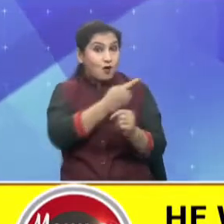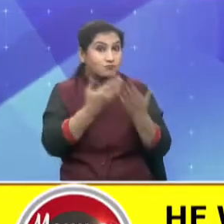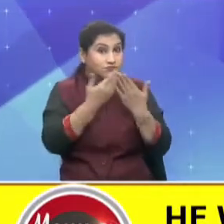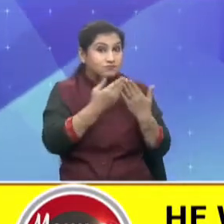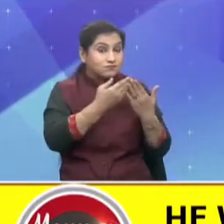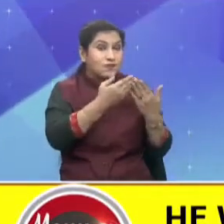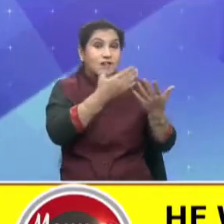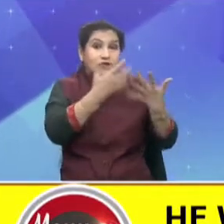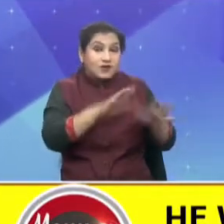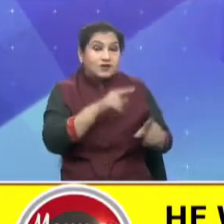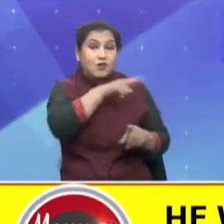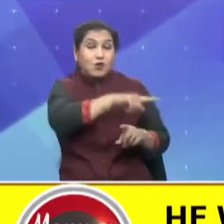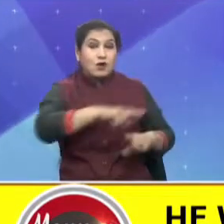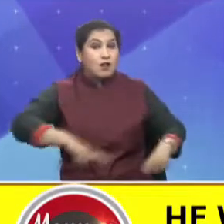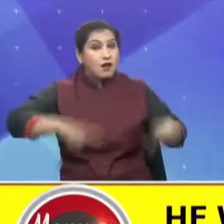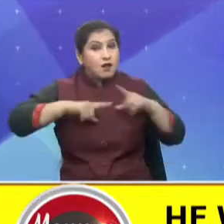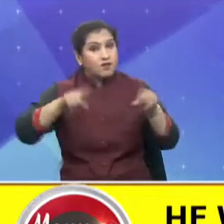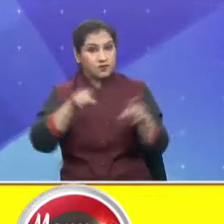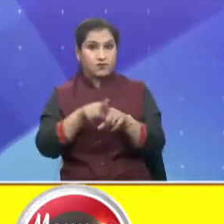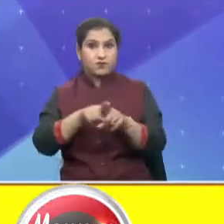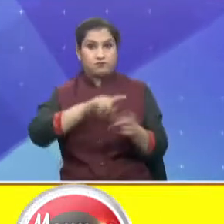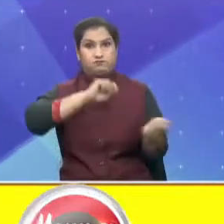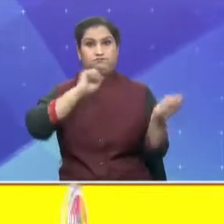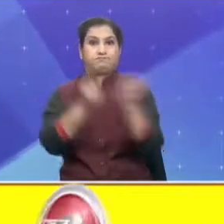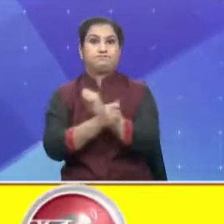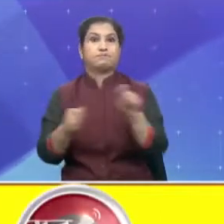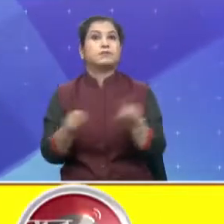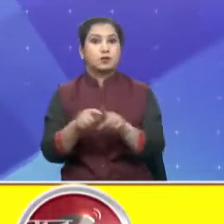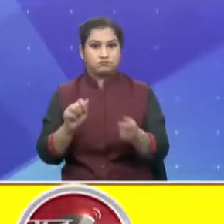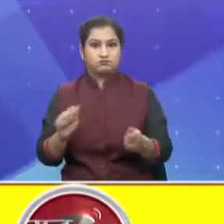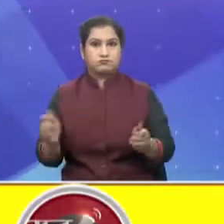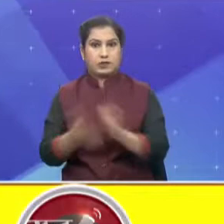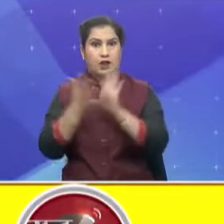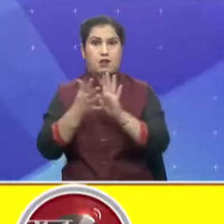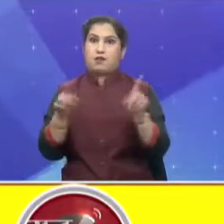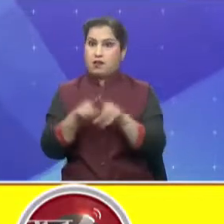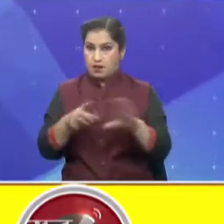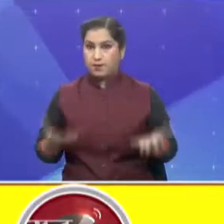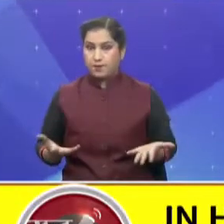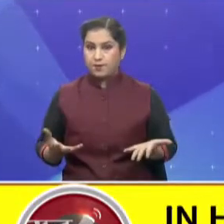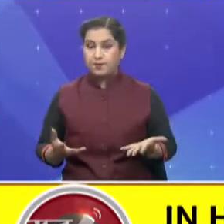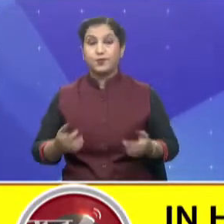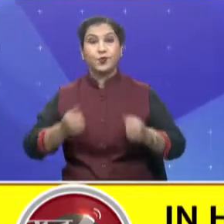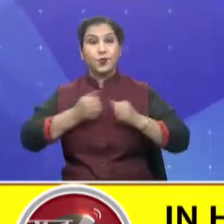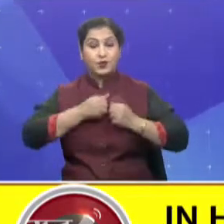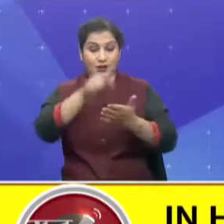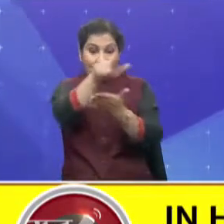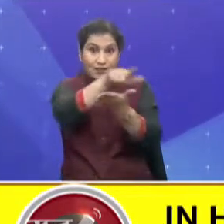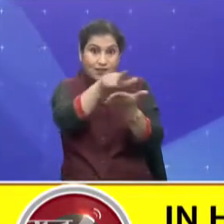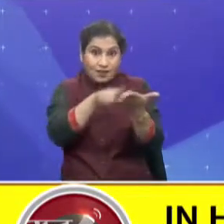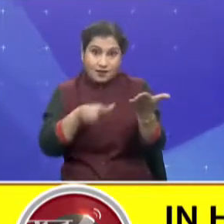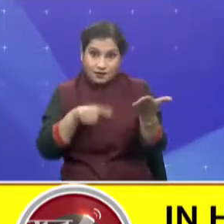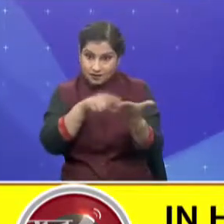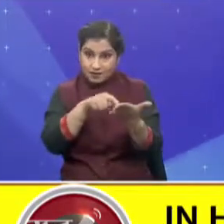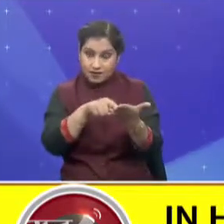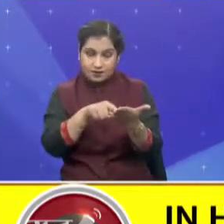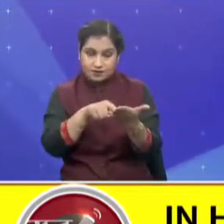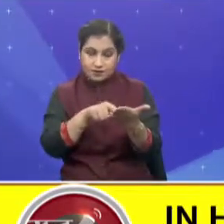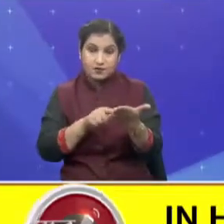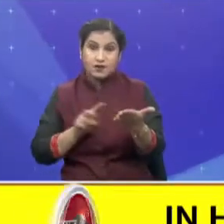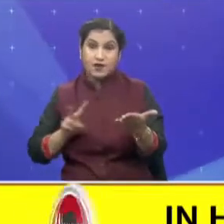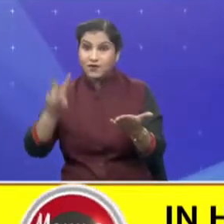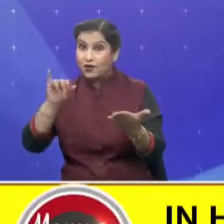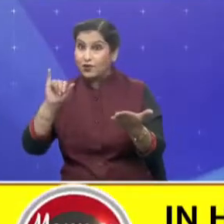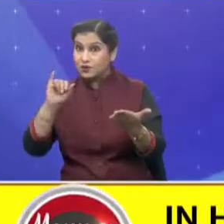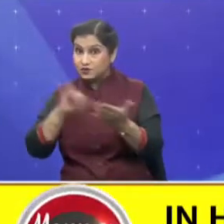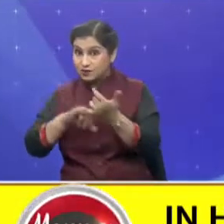के विद्यार्थियों की जिंदगी भी एक सेलिब्रेशन बने। अपने पत्र में वरुण सिंह जी